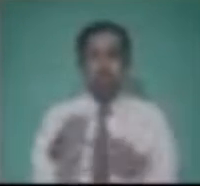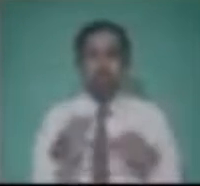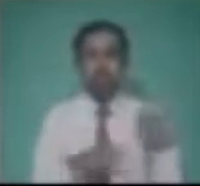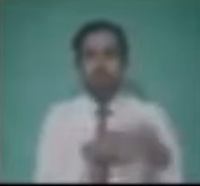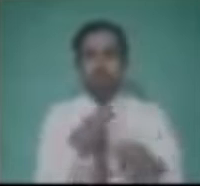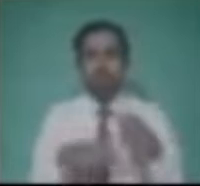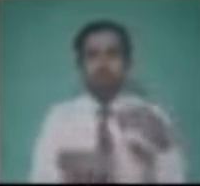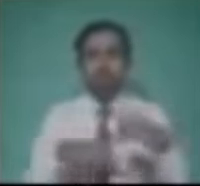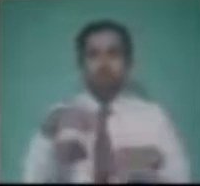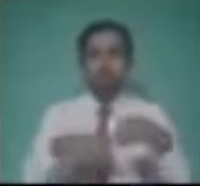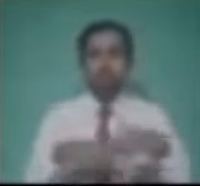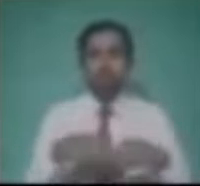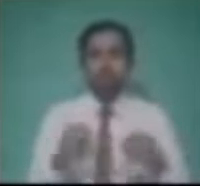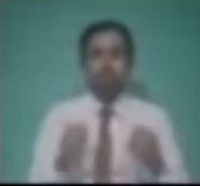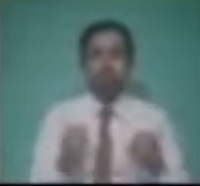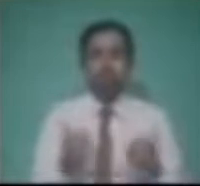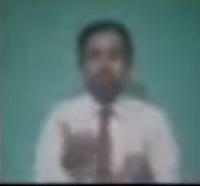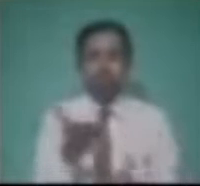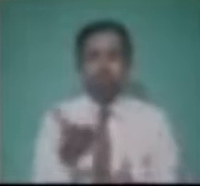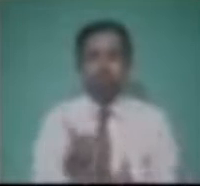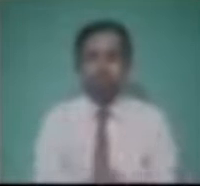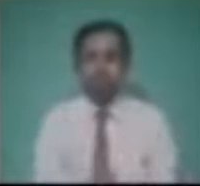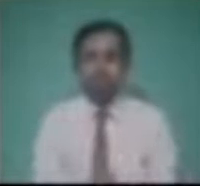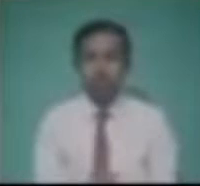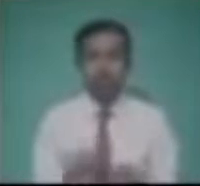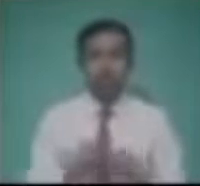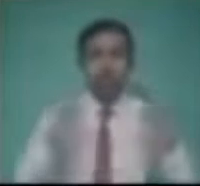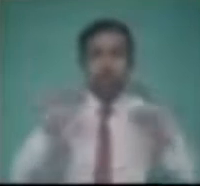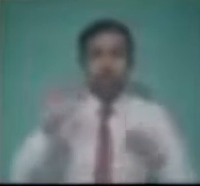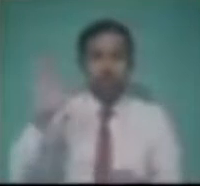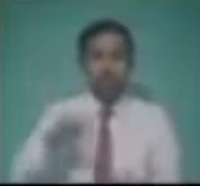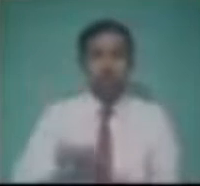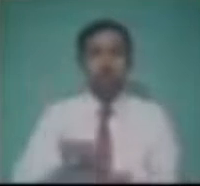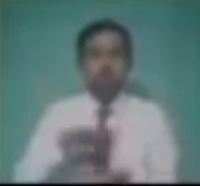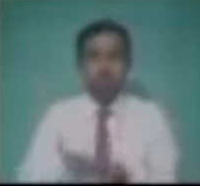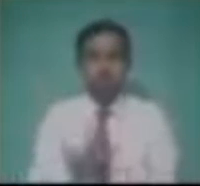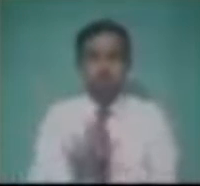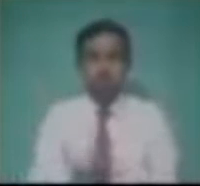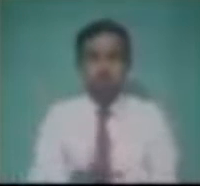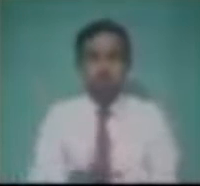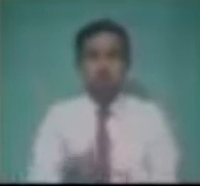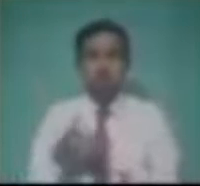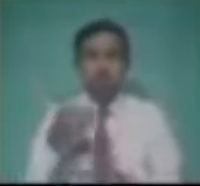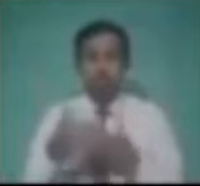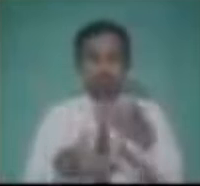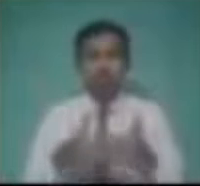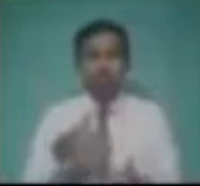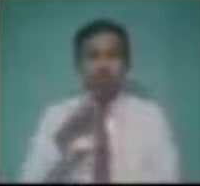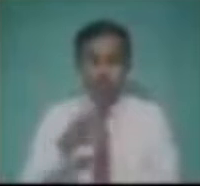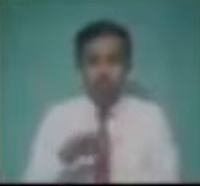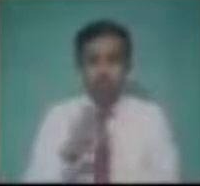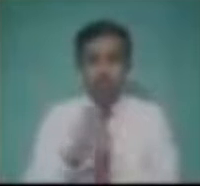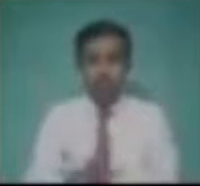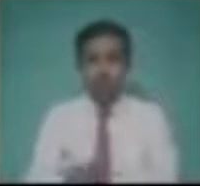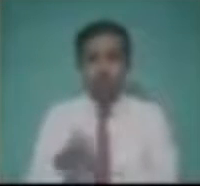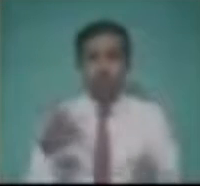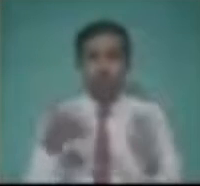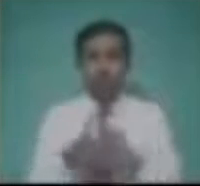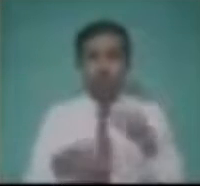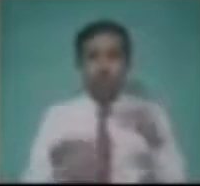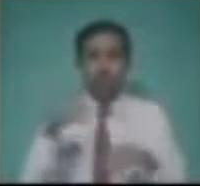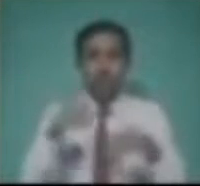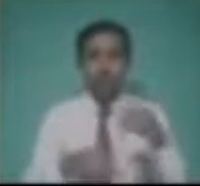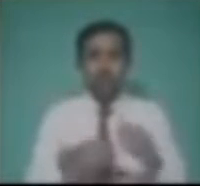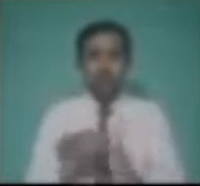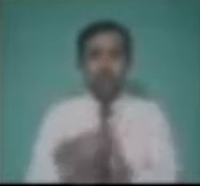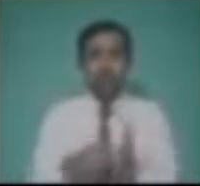සම්ප්‍රදානුකූල දේශපාලනේ තමුන්නාසෙලා ජීවත් වෙනවා. අරගලේ එන එක අනිවාර්යෙන් එන්න ඕනේ. මේක ඉදිරියට එන්න ඕනේ. මේ දූෂිත